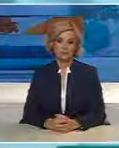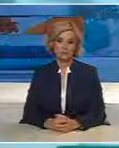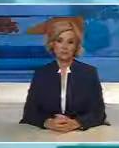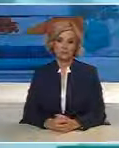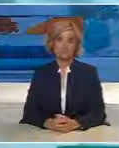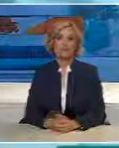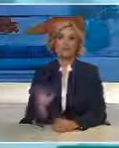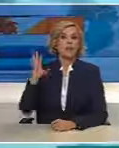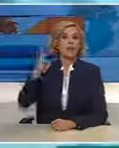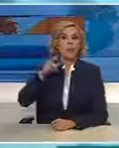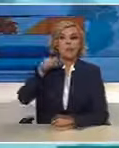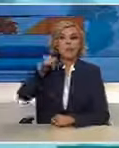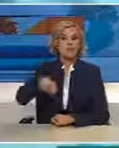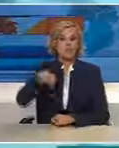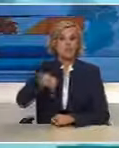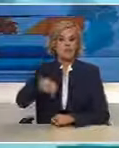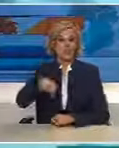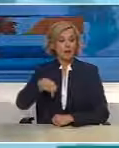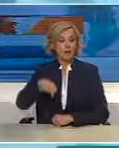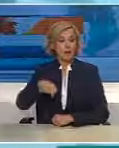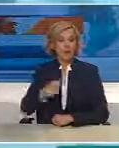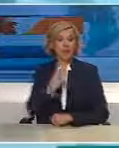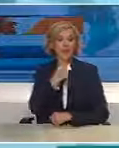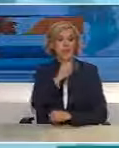Έως σήμερα, περισσότερα από